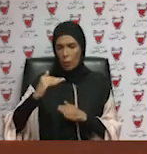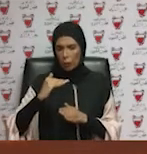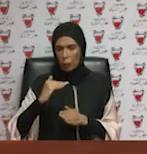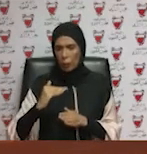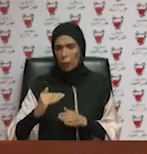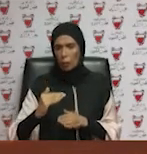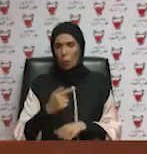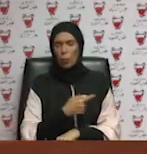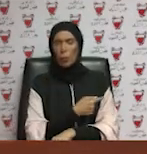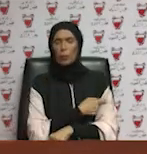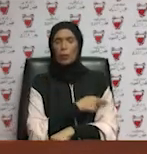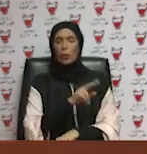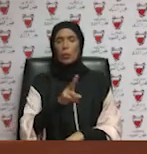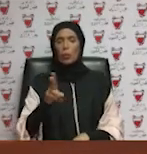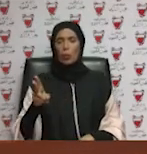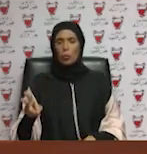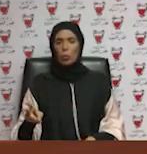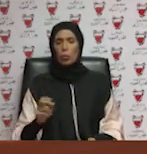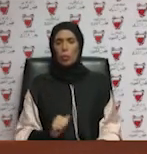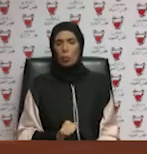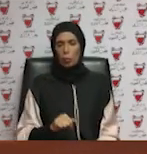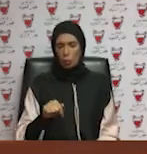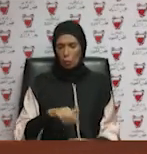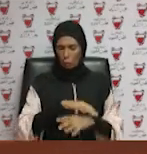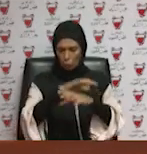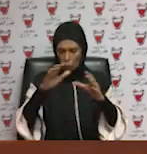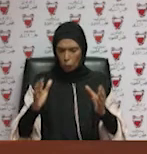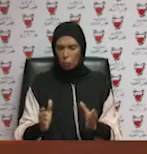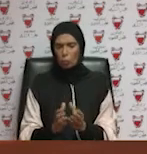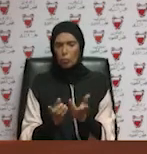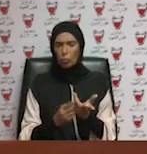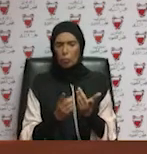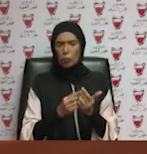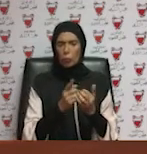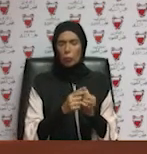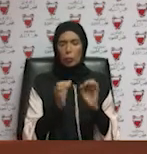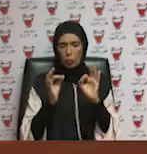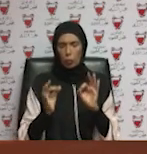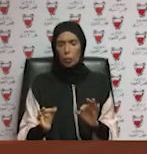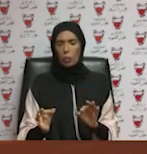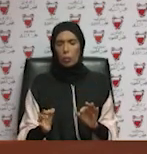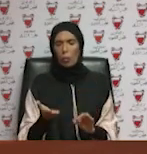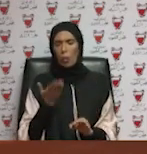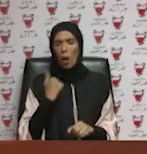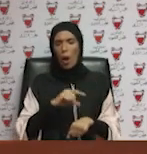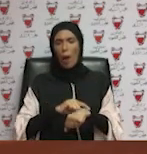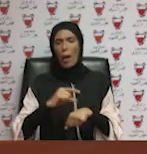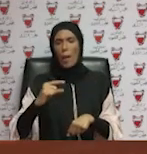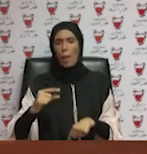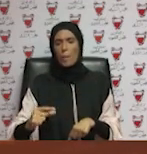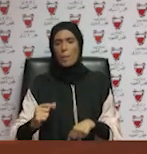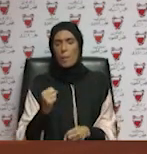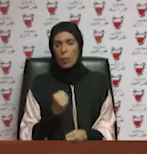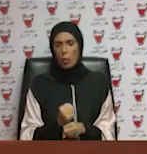للخدمات الطبية من جهة أخرى، هم يضعون كل هذه الشروط. اليوم ما في دكتور يمكن أن